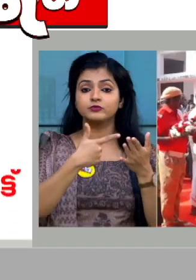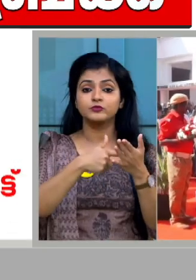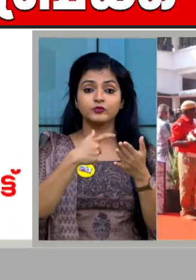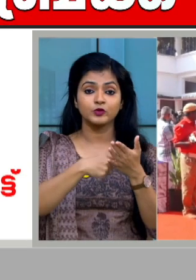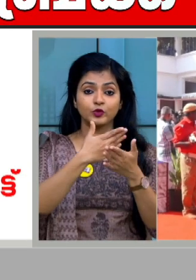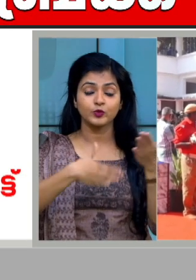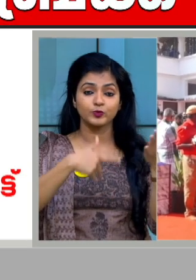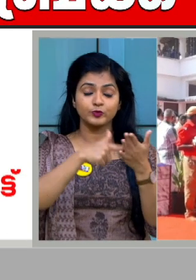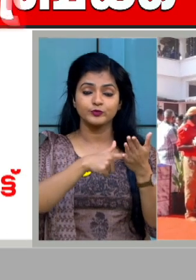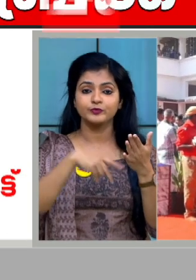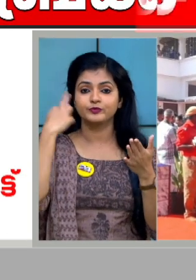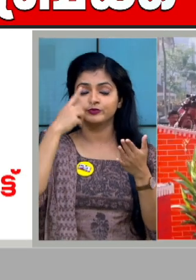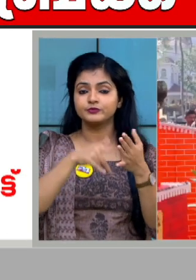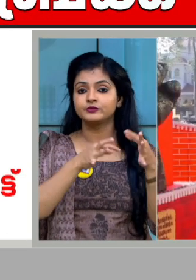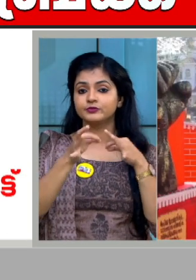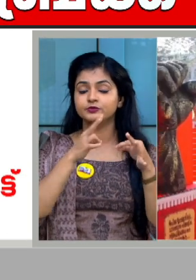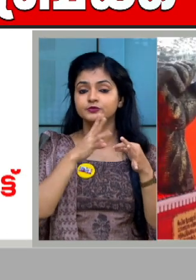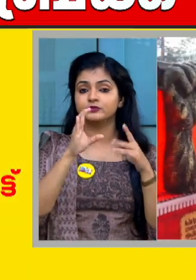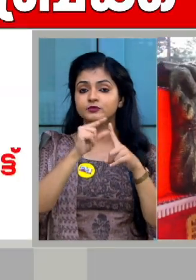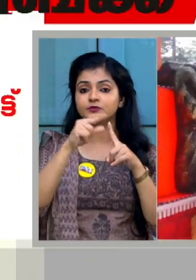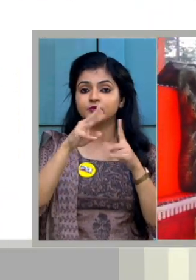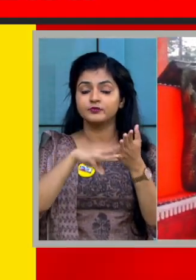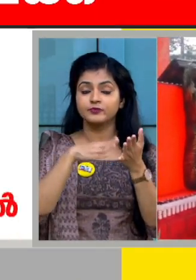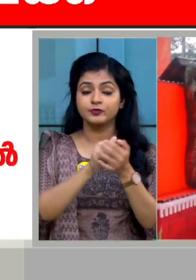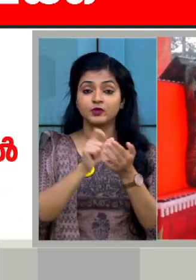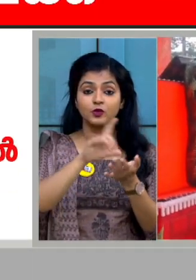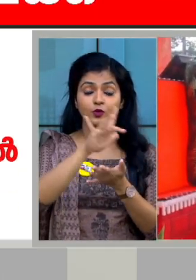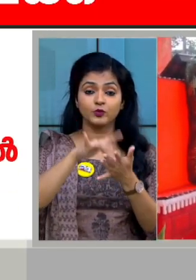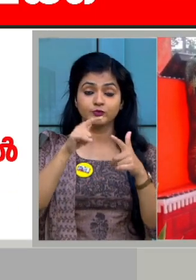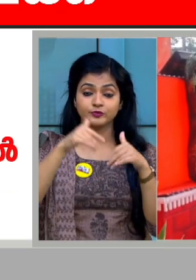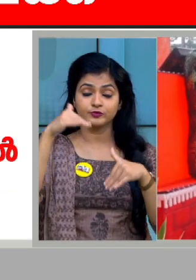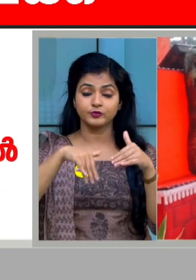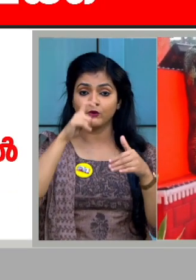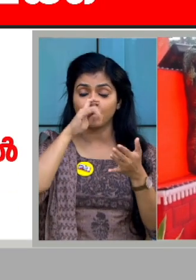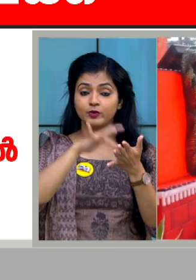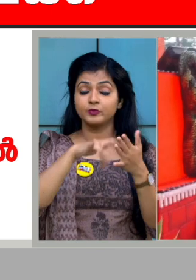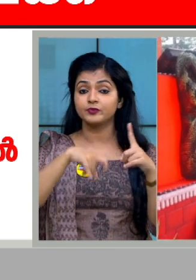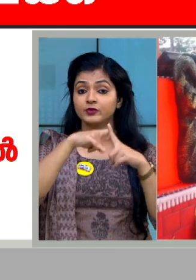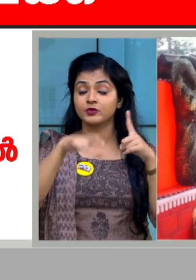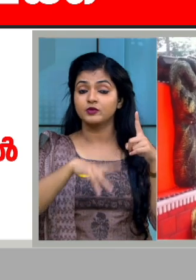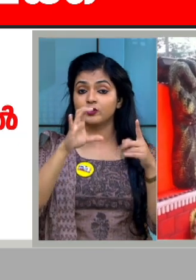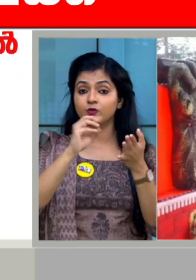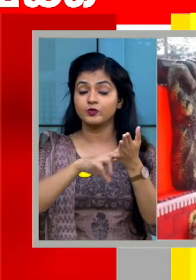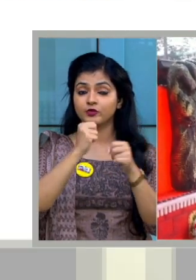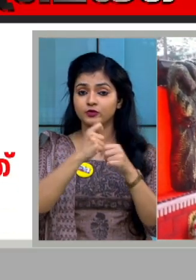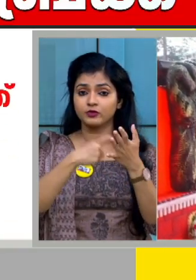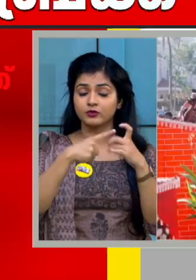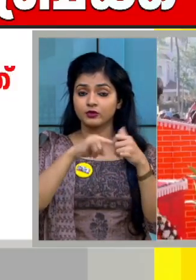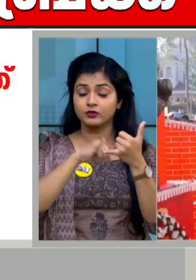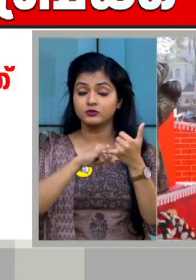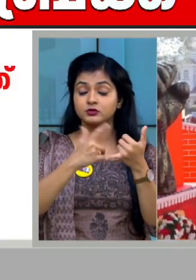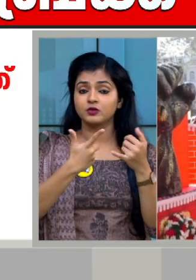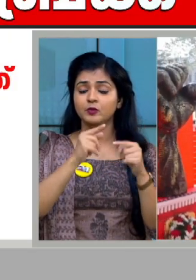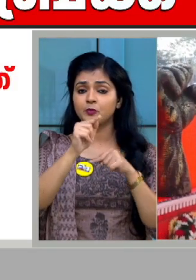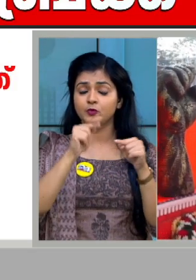ഇന്നത്തെ ഈ റിപ്പോർട്ടിൽ, CPM-ന്റെ റിപ്പോർട്ടിൽ ഉള്ളത്. തദ്ദേശ തെരഞ്ഞെടുപ്പിൽ കോട്ടയത്ത് കേരള കോൺഗ്രസിന്റെ പങ്ക് അത് വലിയ നിർണായകമായിട്ടുള്ള